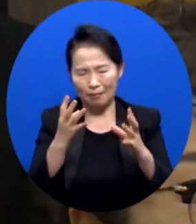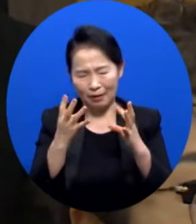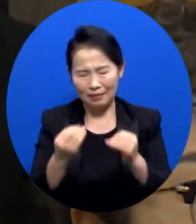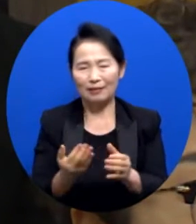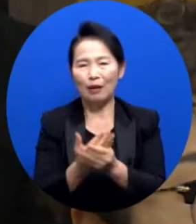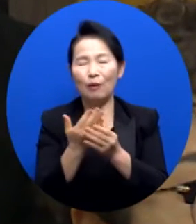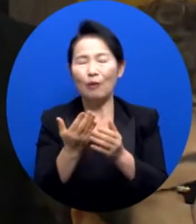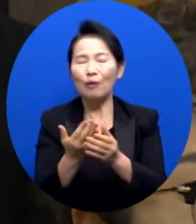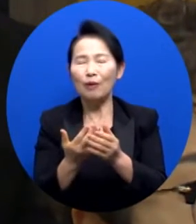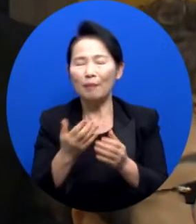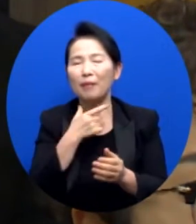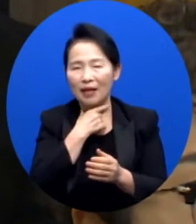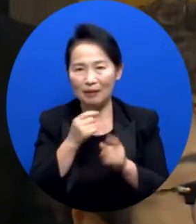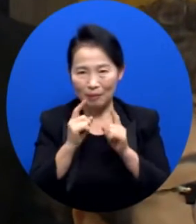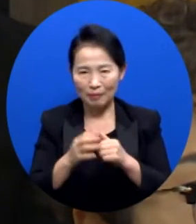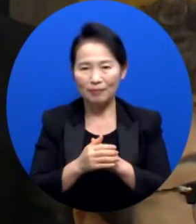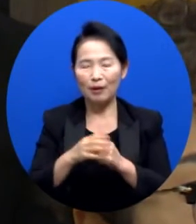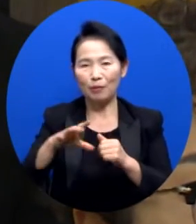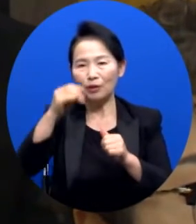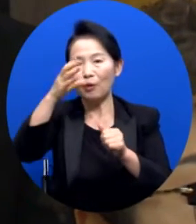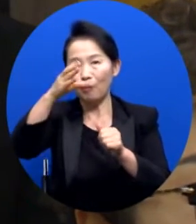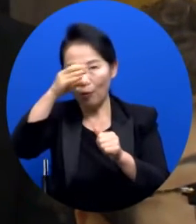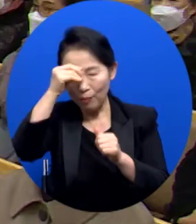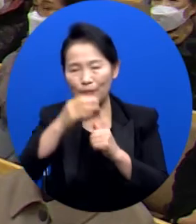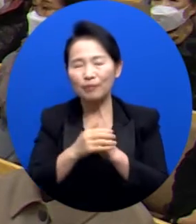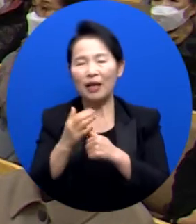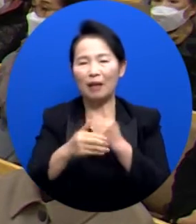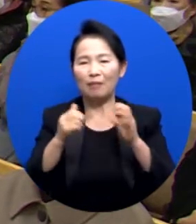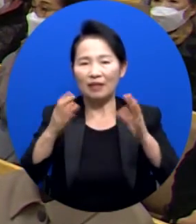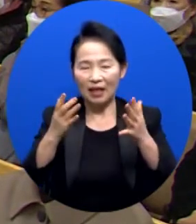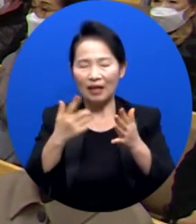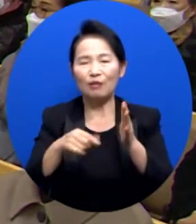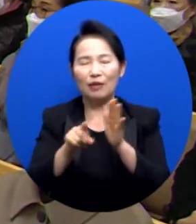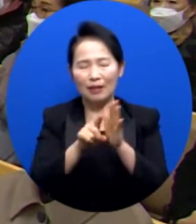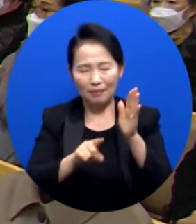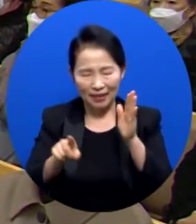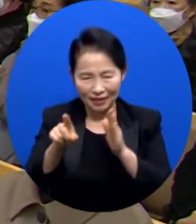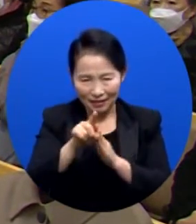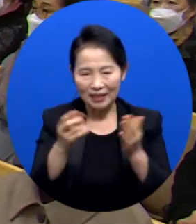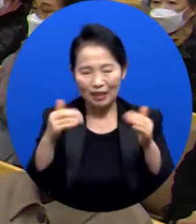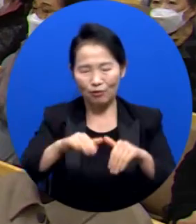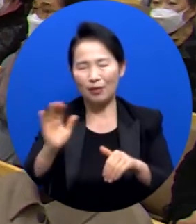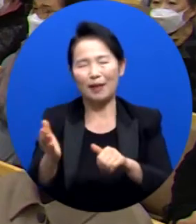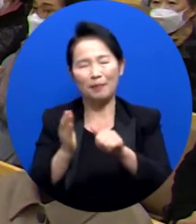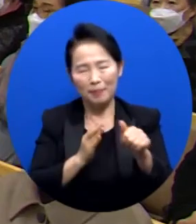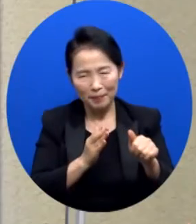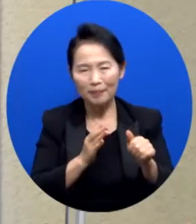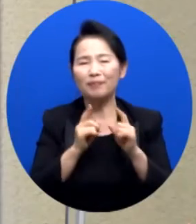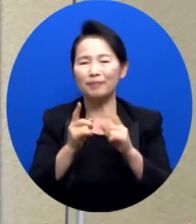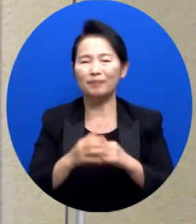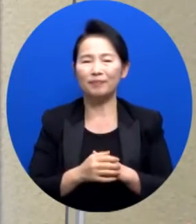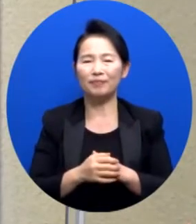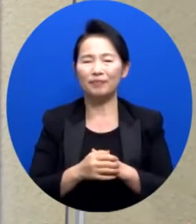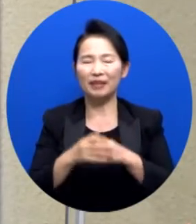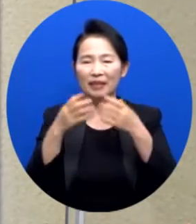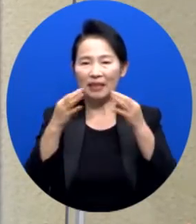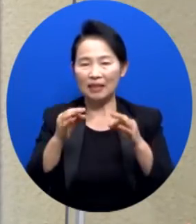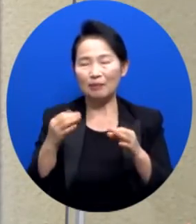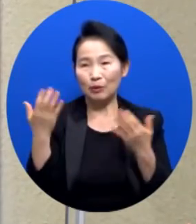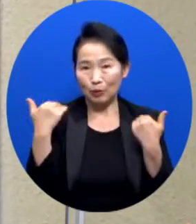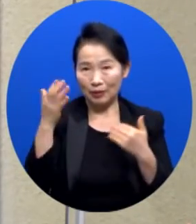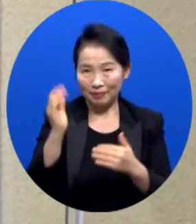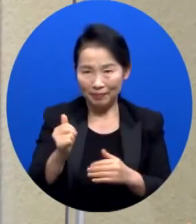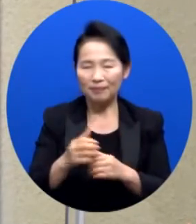먼저 모범을 보여 하나님 나라를 위해 앞장서는 일꾼이 되게 바란다 고 말했습니다 이어 김경윤 신임 총장은